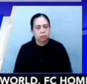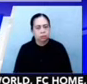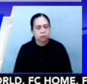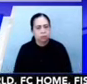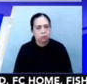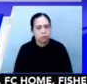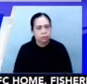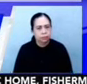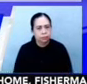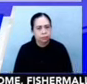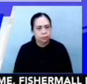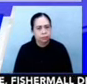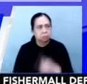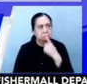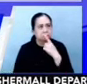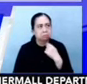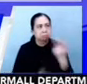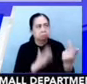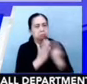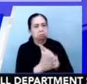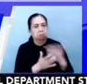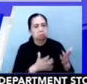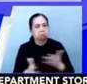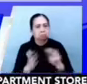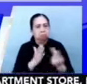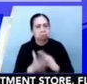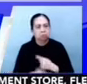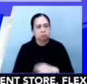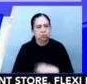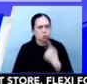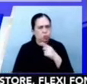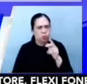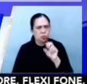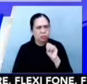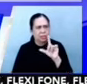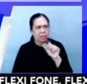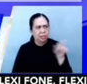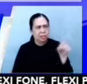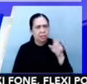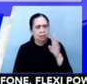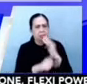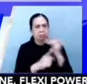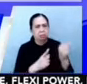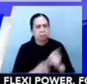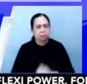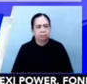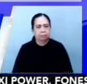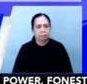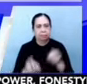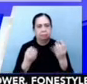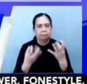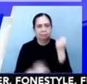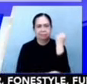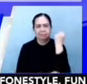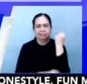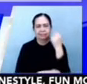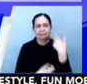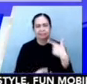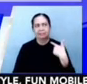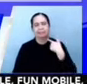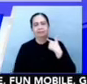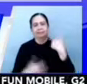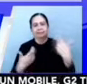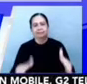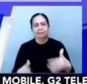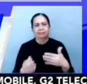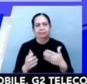sinasabi sa akin papatayin doon nila ako eh. Sinong sila? Mga barangay. Marami na raw ninakawan at hinold up umano sa Barangay San Isidro